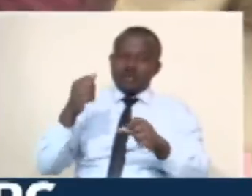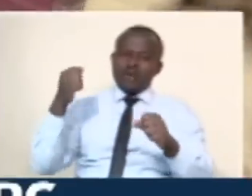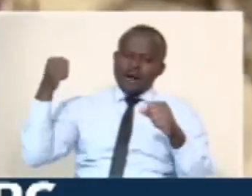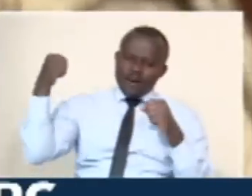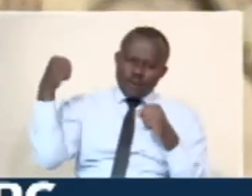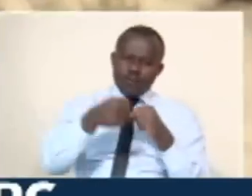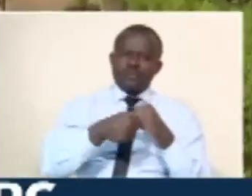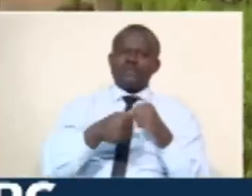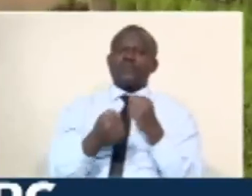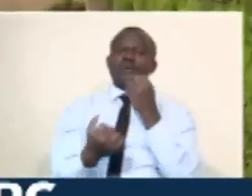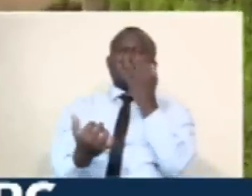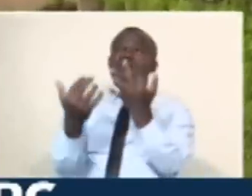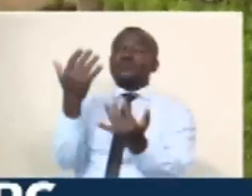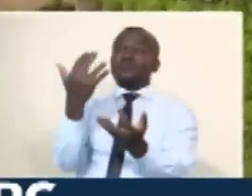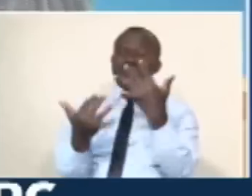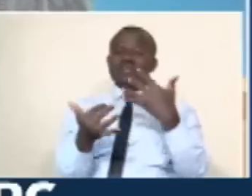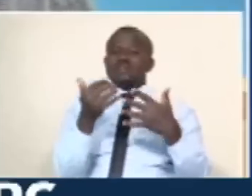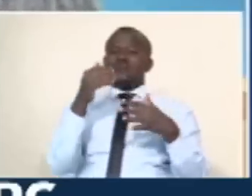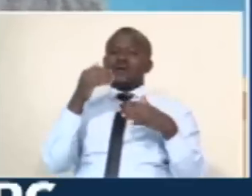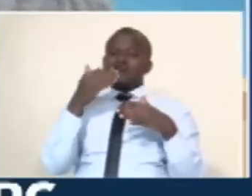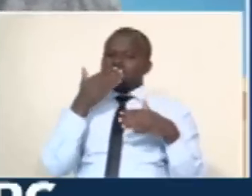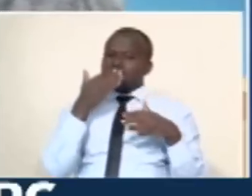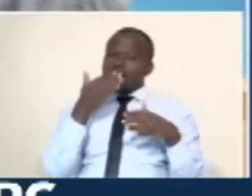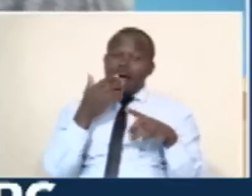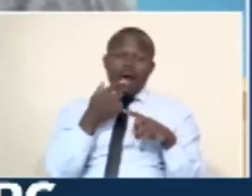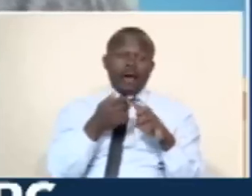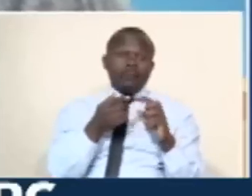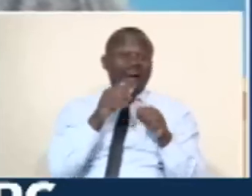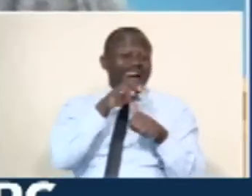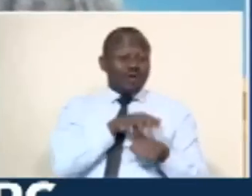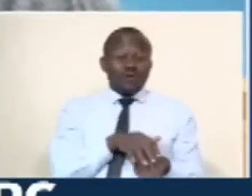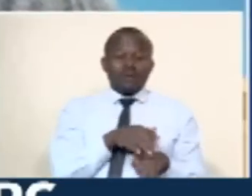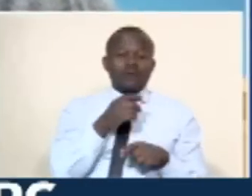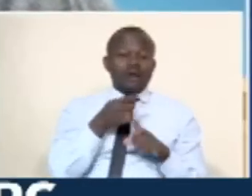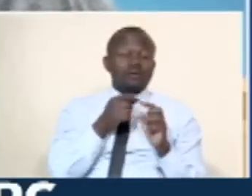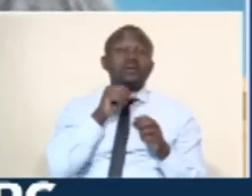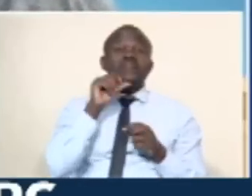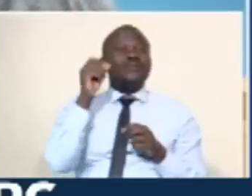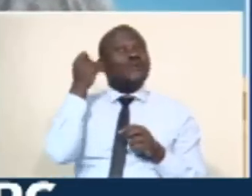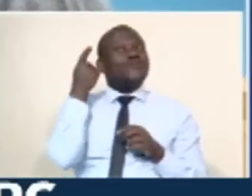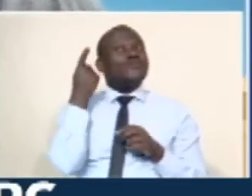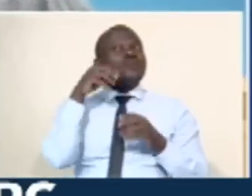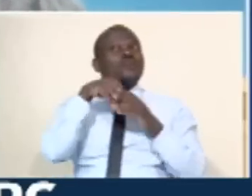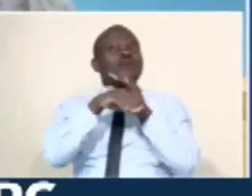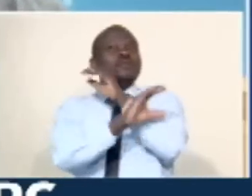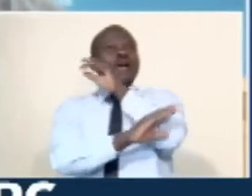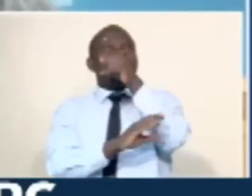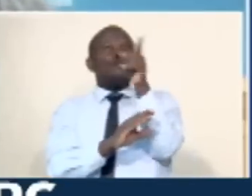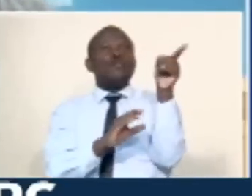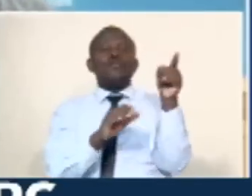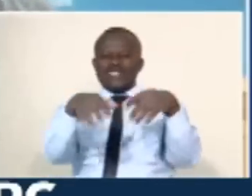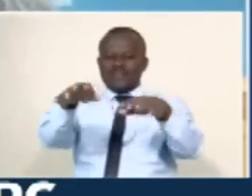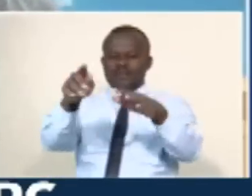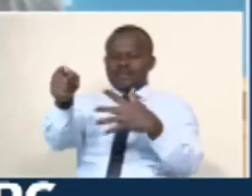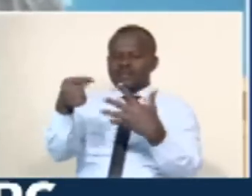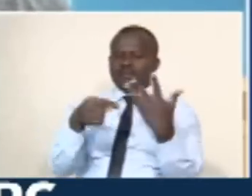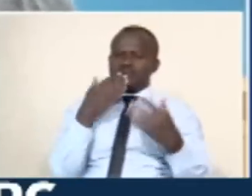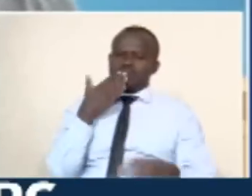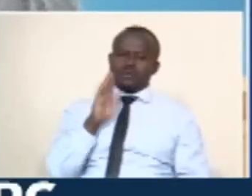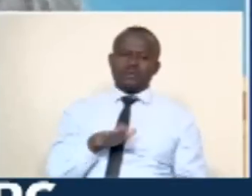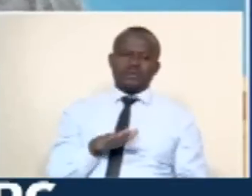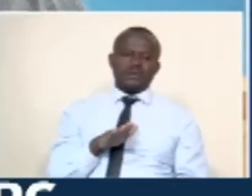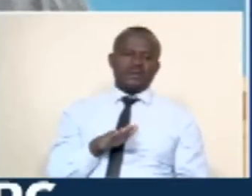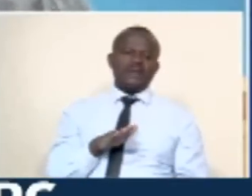bagatwikwa, bakamererwa nabi, ariko ntumve muri bya bihugu biri kwamagana bitari kwamagana icyo kintu. Ibyo